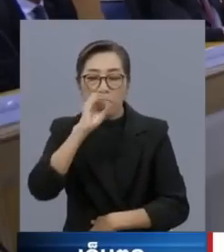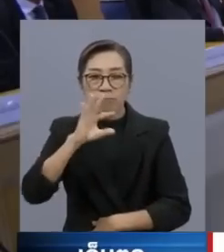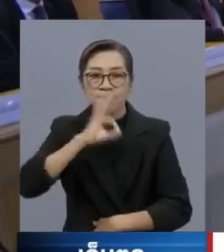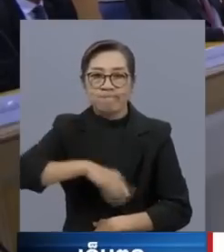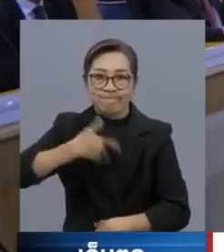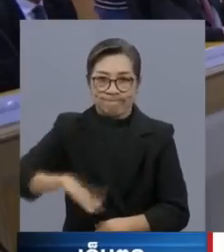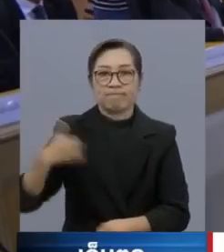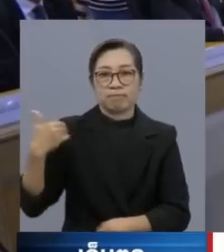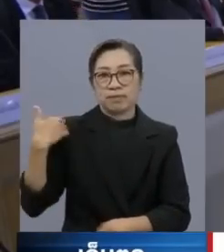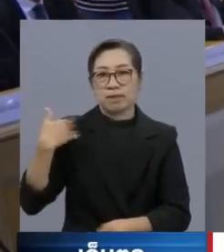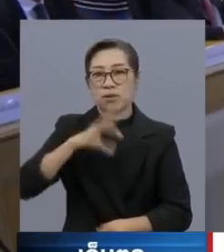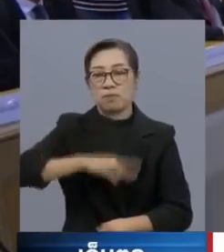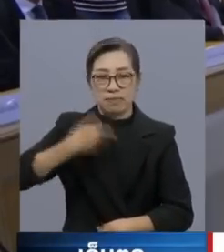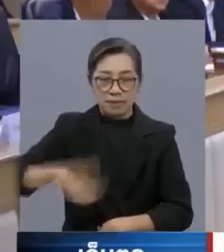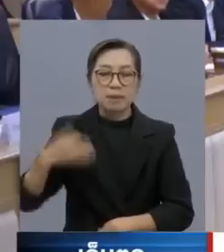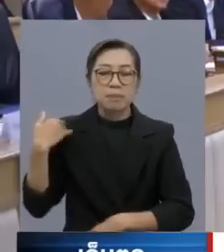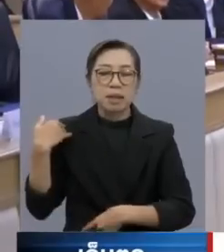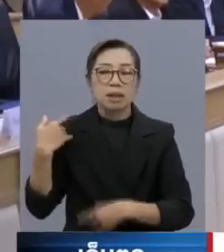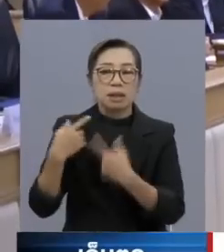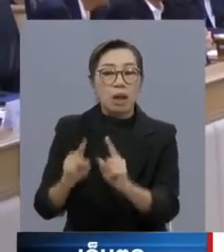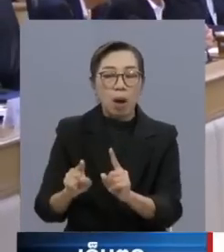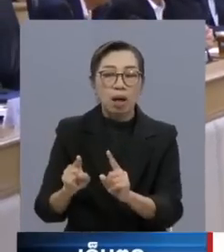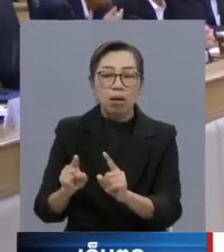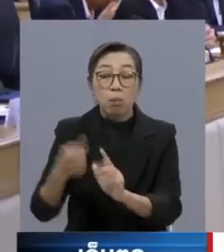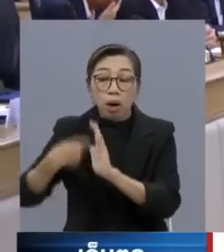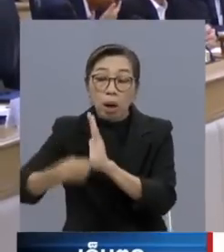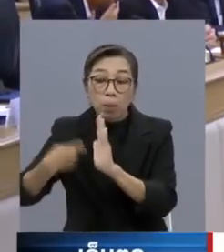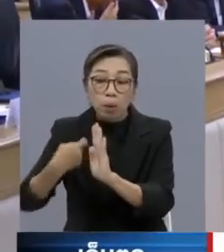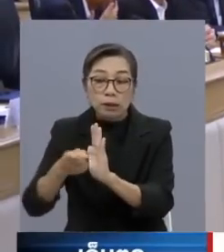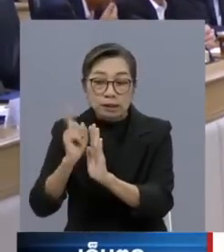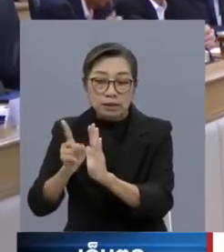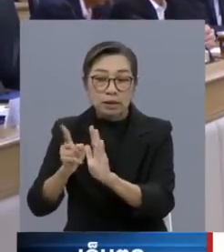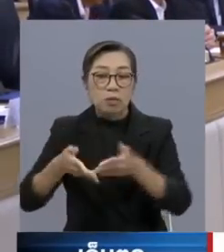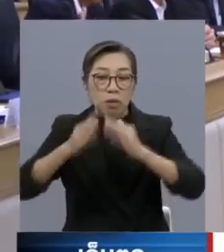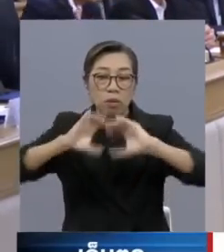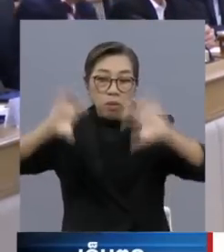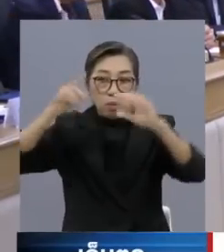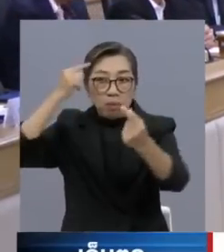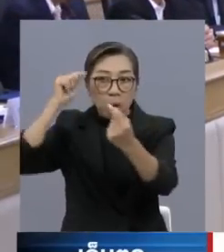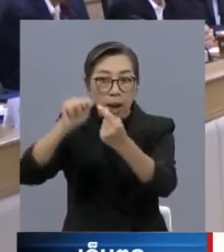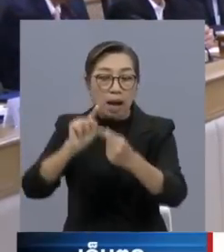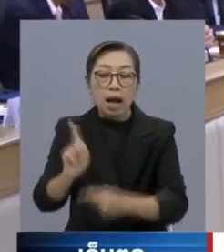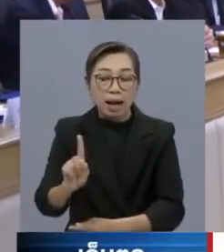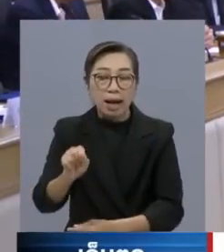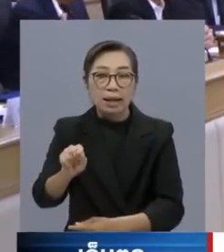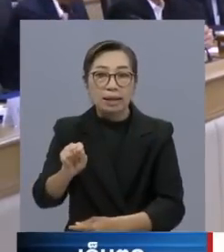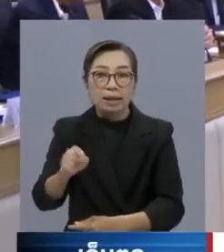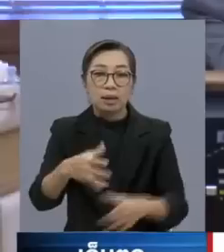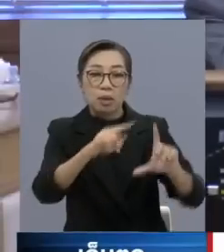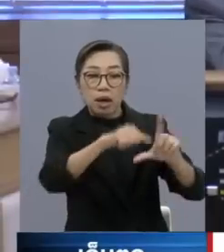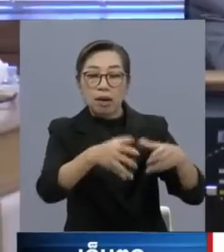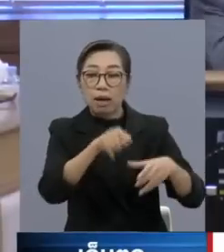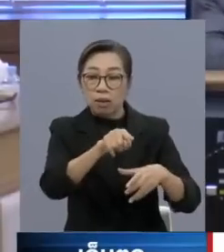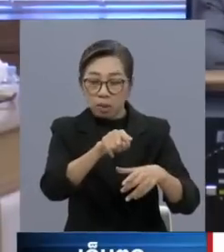บ้างแหละมันขัดความรู้สึกแต่เมื่อได้รับฟังการชี้แจงถึงเป้าหมายในการจัดตั้งรัฐบาลจากแกนนำของพรรคเพื่อไทยที่พรรคก้าวไกล